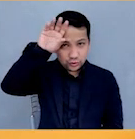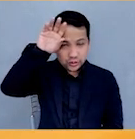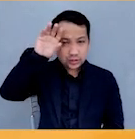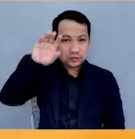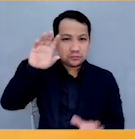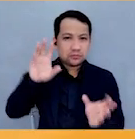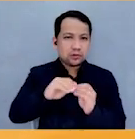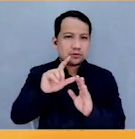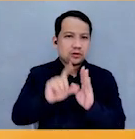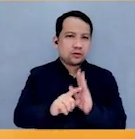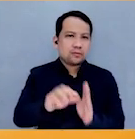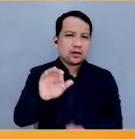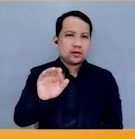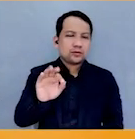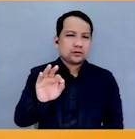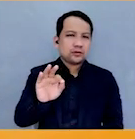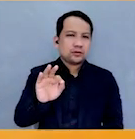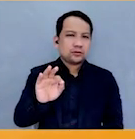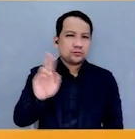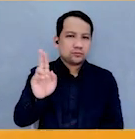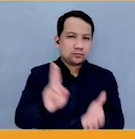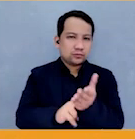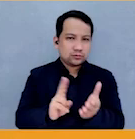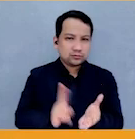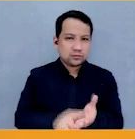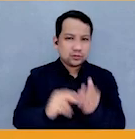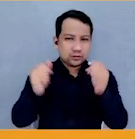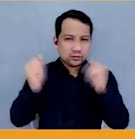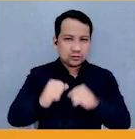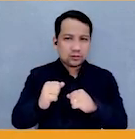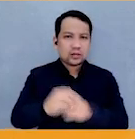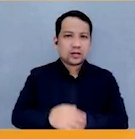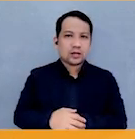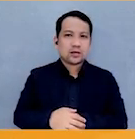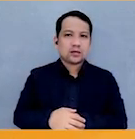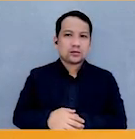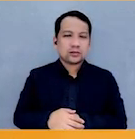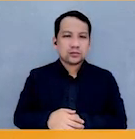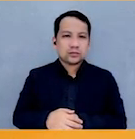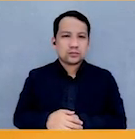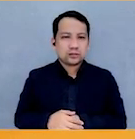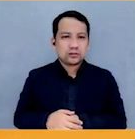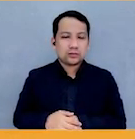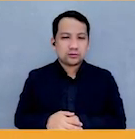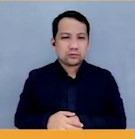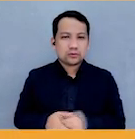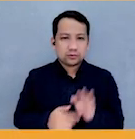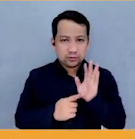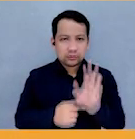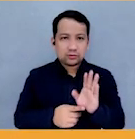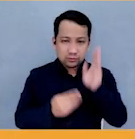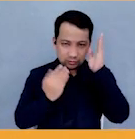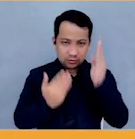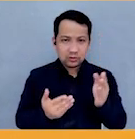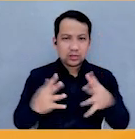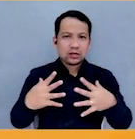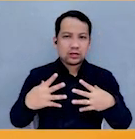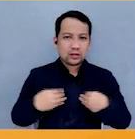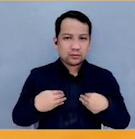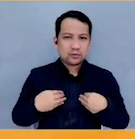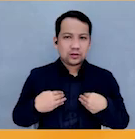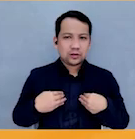na senador ang lumagda sa committee report ng panukalang batas. Patunay lang daw ito na tanggap ng karamihan ng